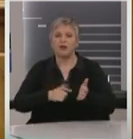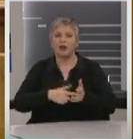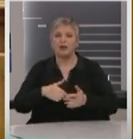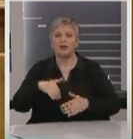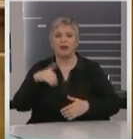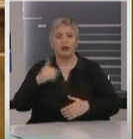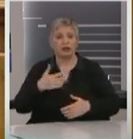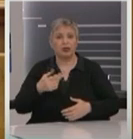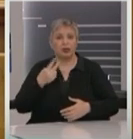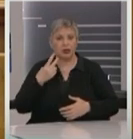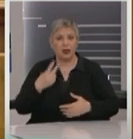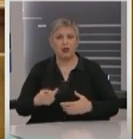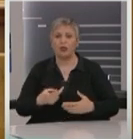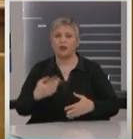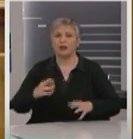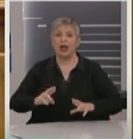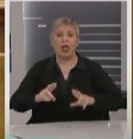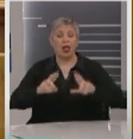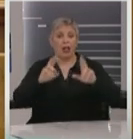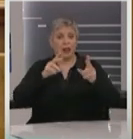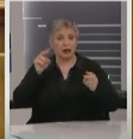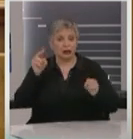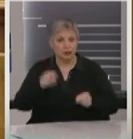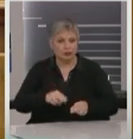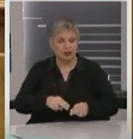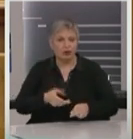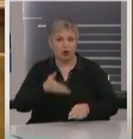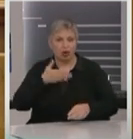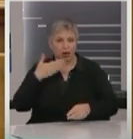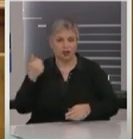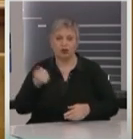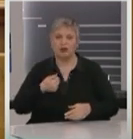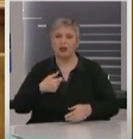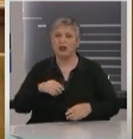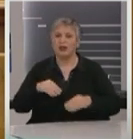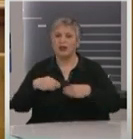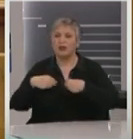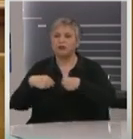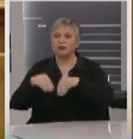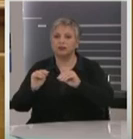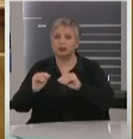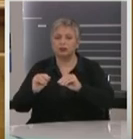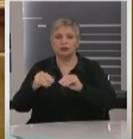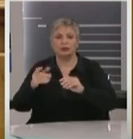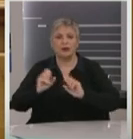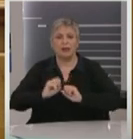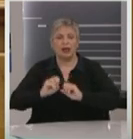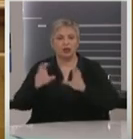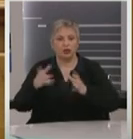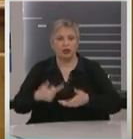κλίμα, χαμηλότερο ενεργειακό κόστος, προώθηση εξαγωγών και ισορροπημένη εγχώρια ζήτηση. Όχι μάμας